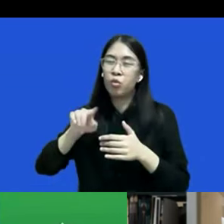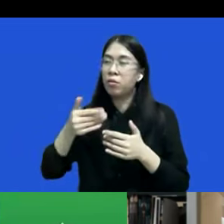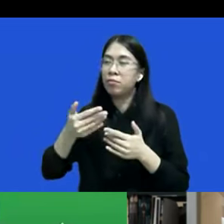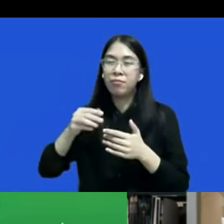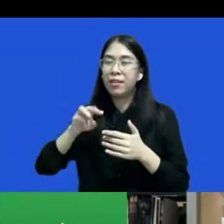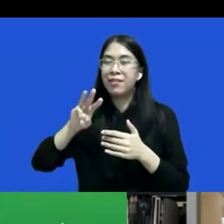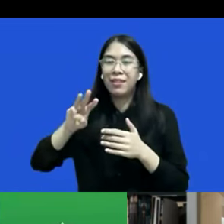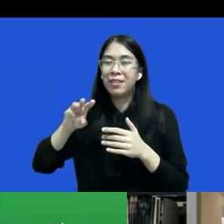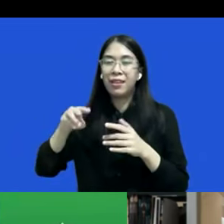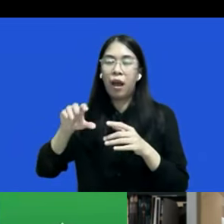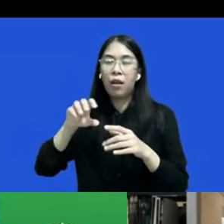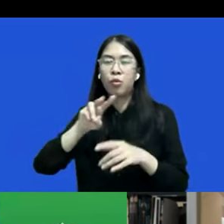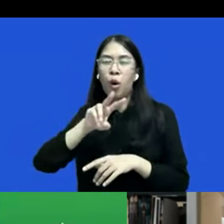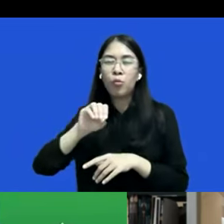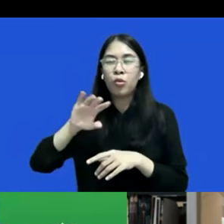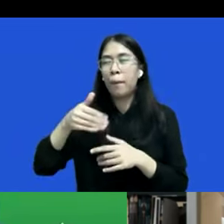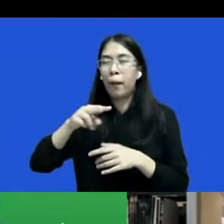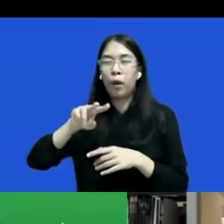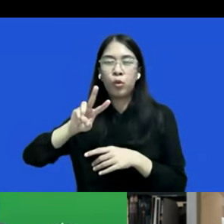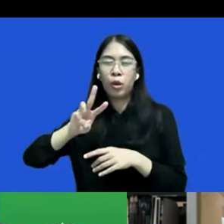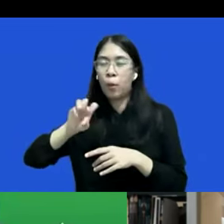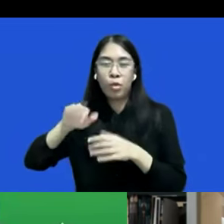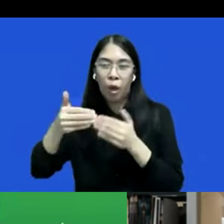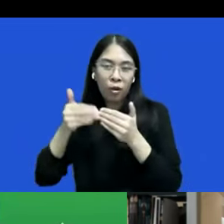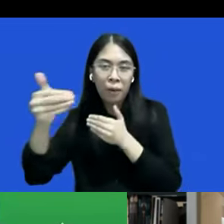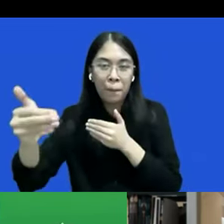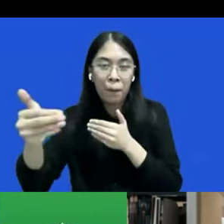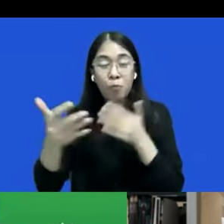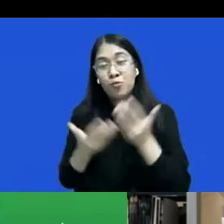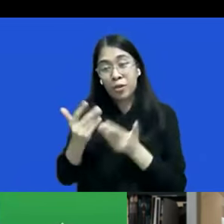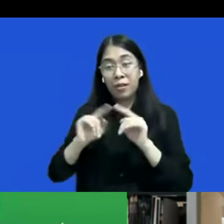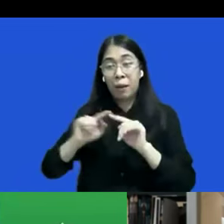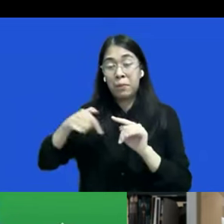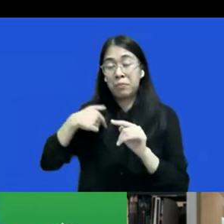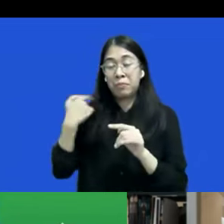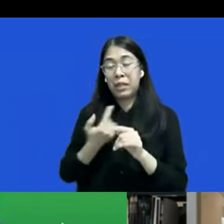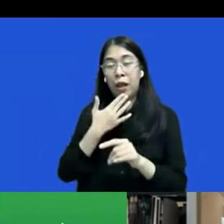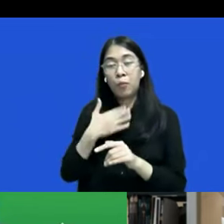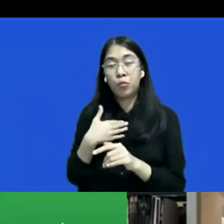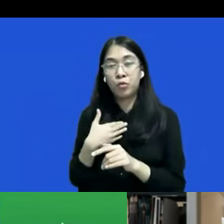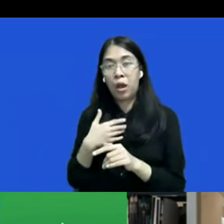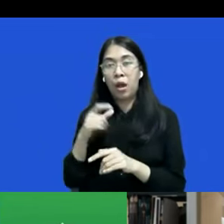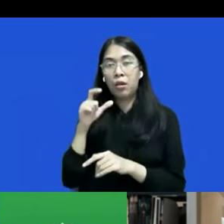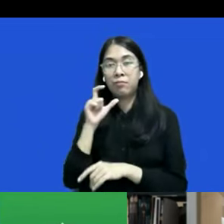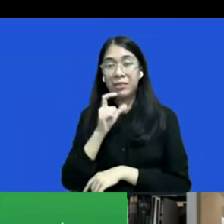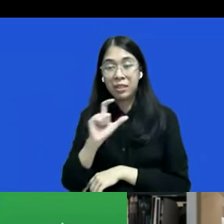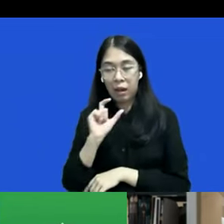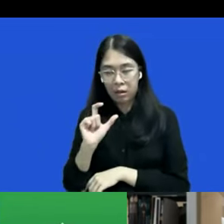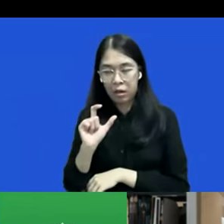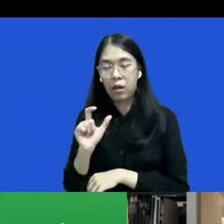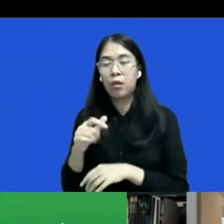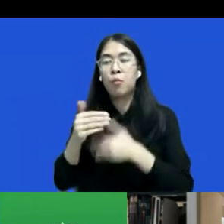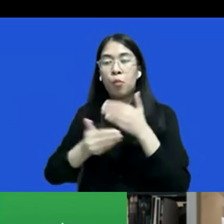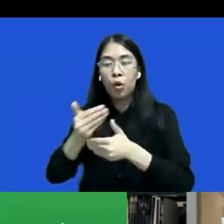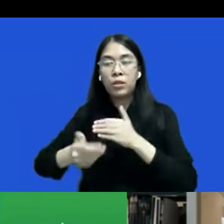akan datang. Gitu. Kalau misalnya untuk sekarang sih, menurut saya ya tetap sepanjang kita punya mekanisme proses penegakan hukum